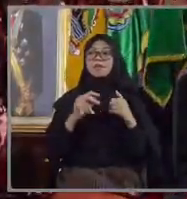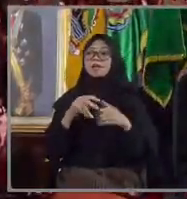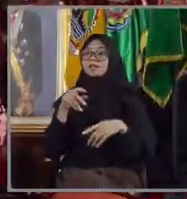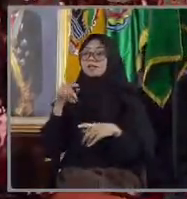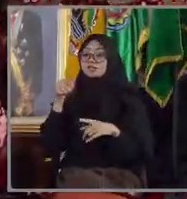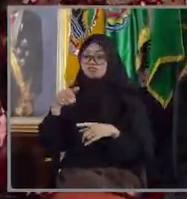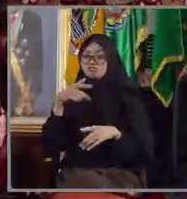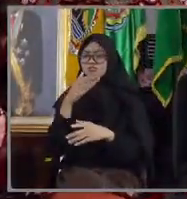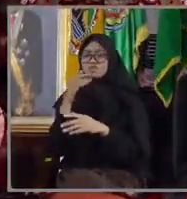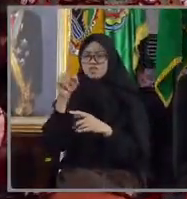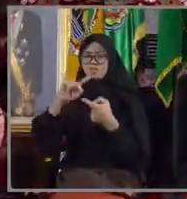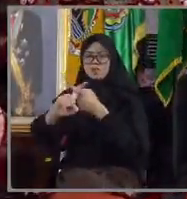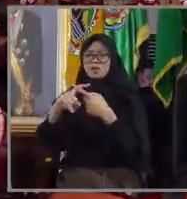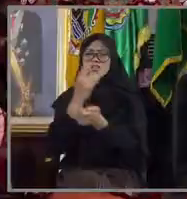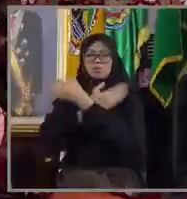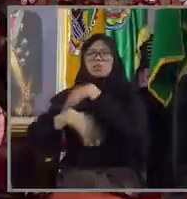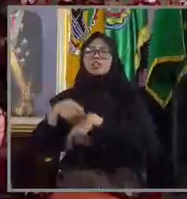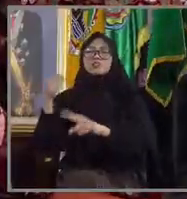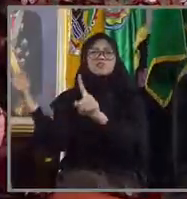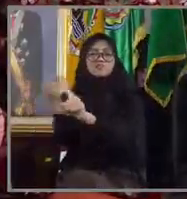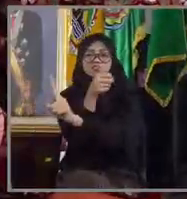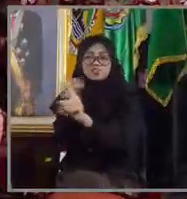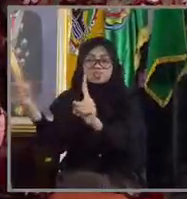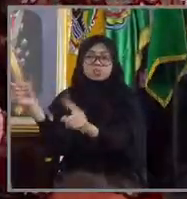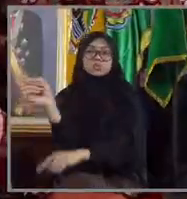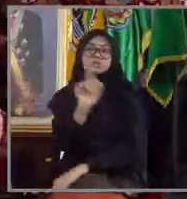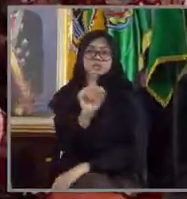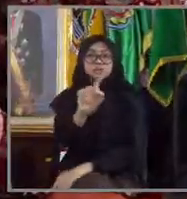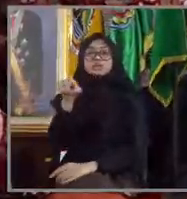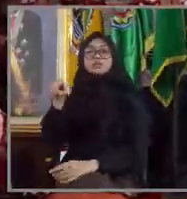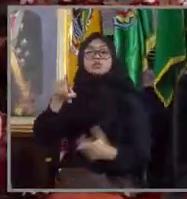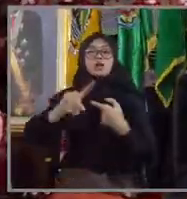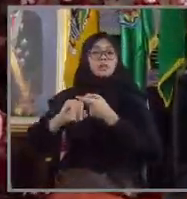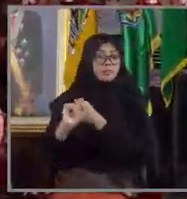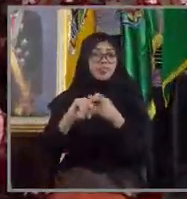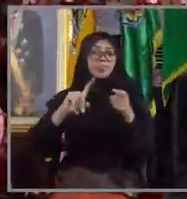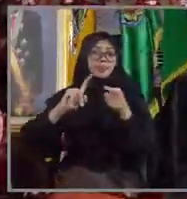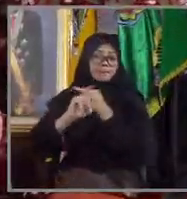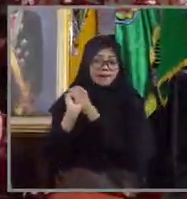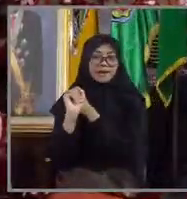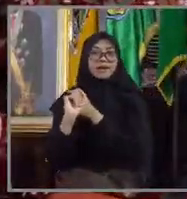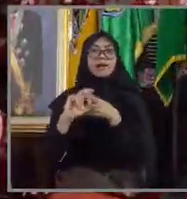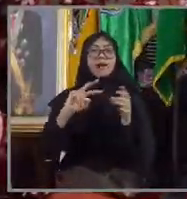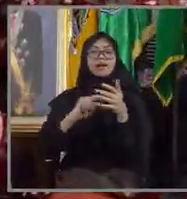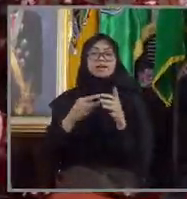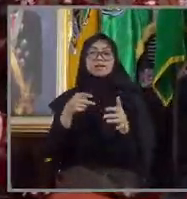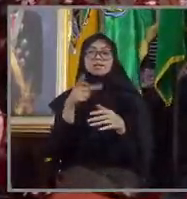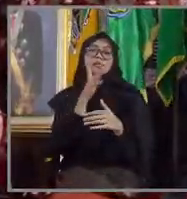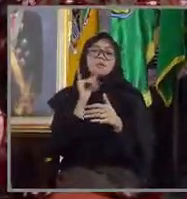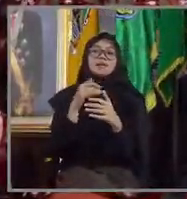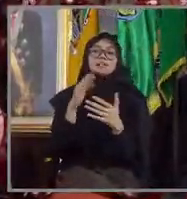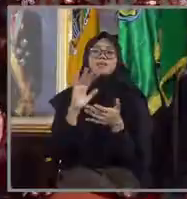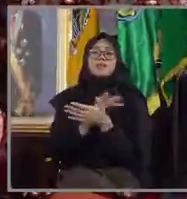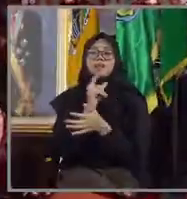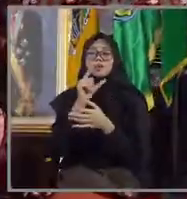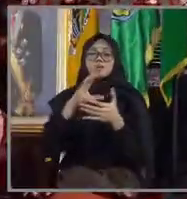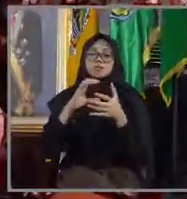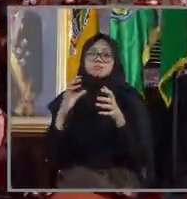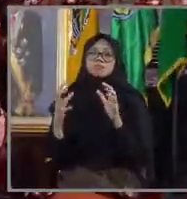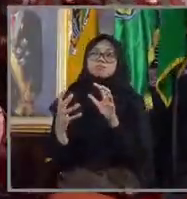itu adalah temenmu itu sahabat disitulah kamu kesempatan bergaul kamu